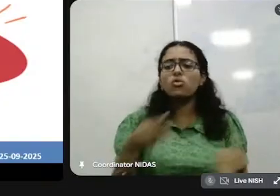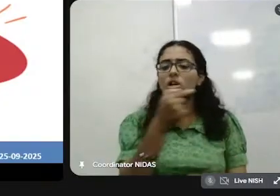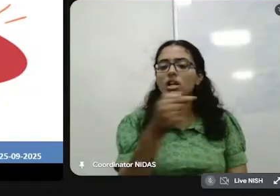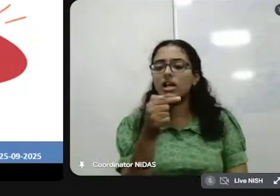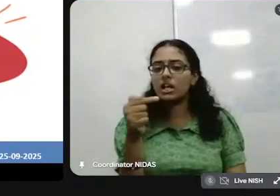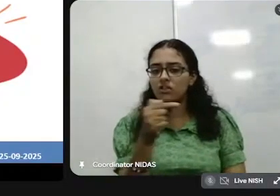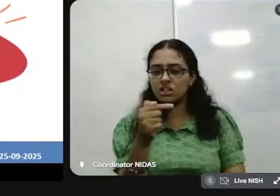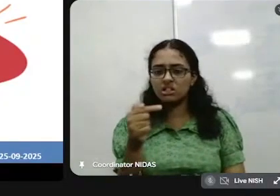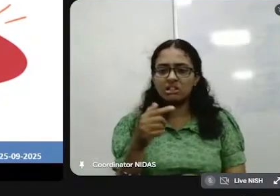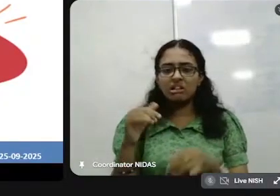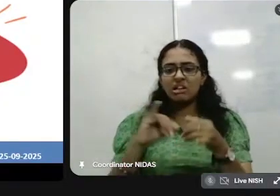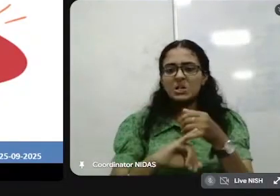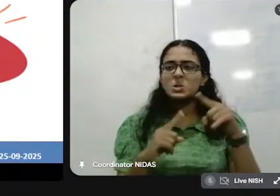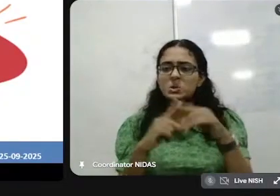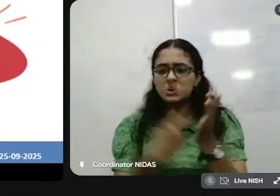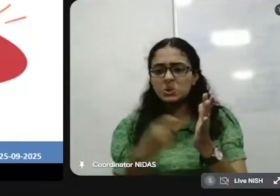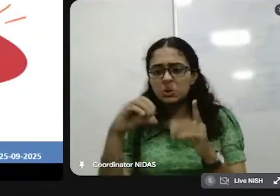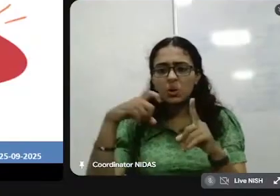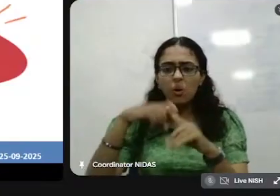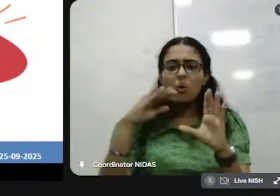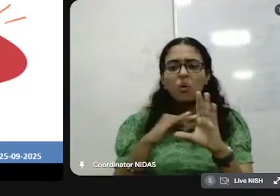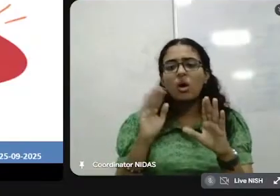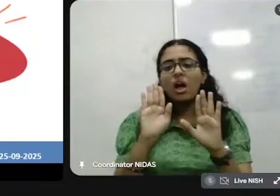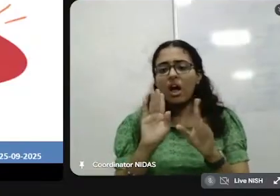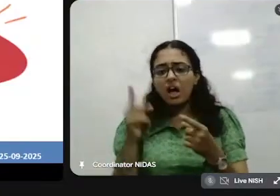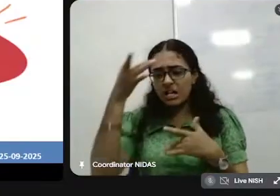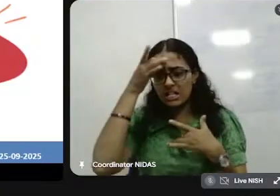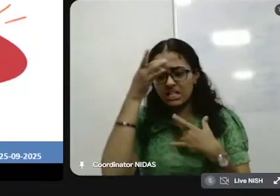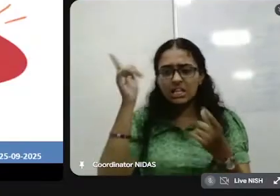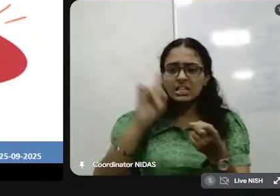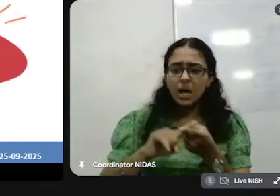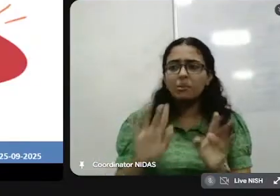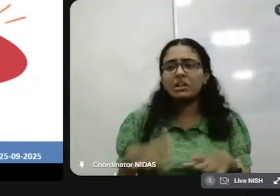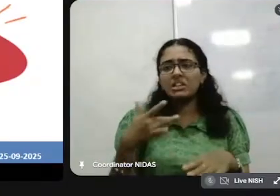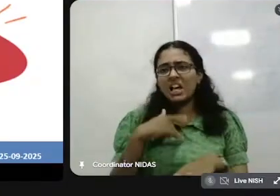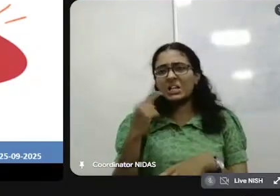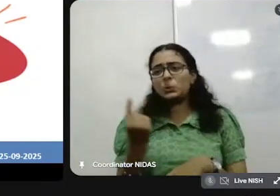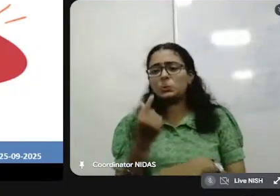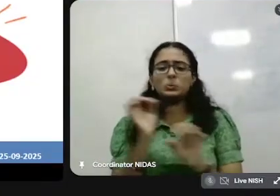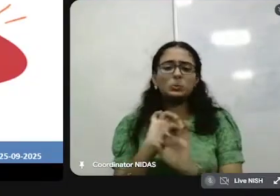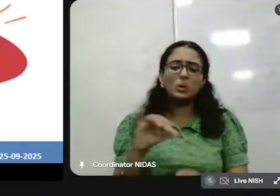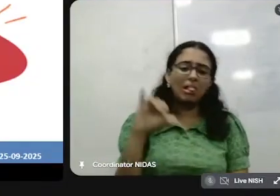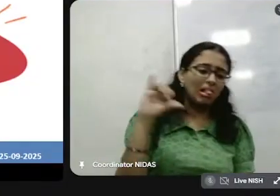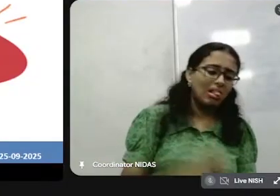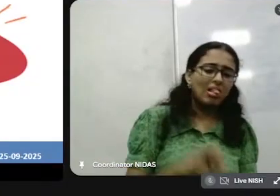ചിന്തകളും വരും. സ്ട്രോക്ക് വന്നു, ഇനി എന്നെ കൊണ്ടൊന്നിനും പറ്റില്ല, ഞാൻ യൂസ്ലെസ് ആണ്, ഞാൻ മറ്റുള്ളവർക്ക് ഒരു ബേർഡൻ ആണ്, അങ്ങനത്തെ ചിന്തയും ഈ